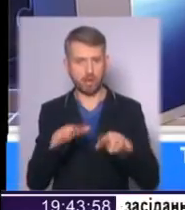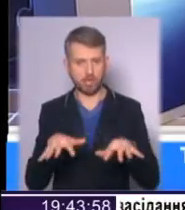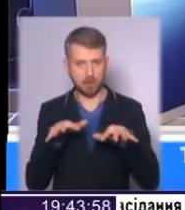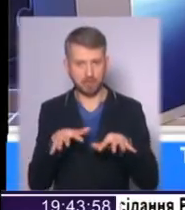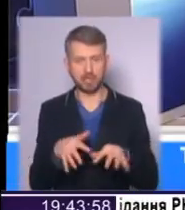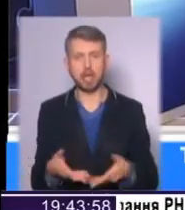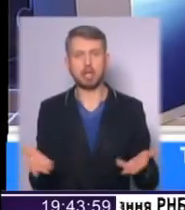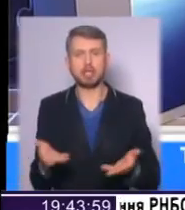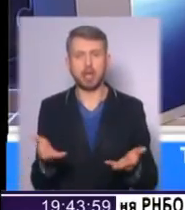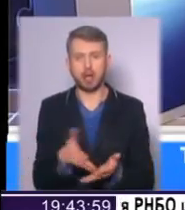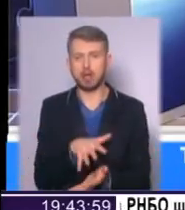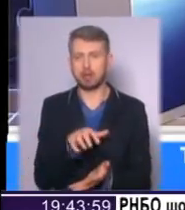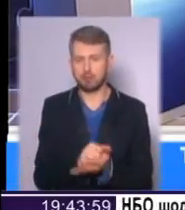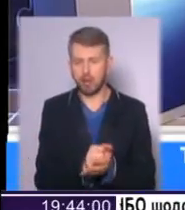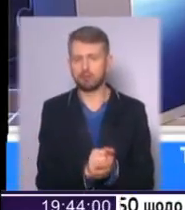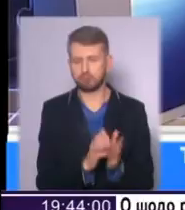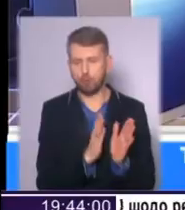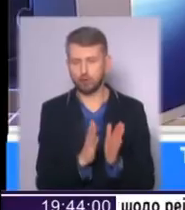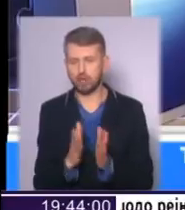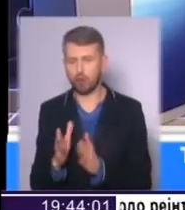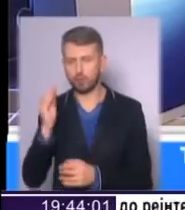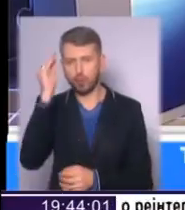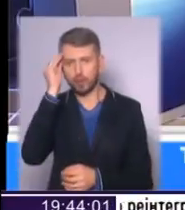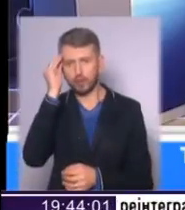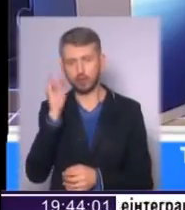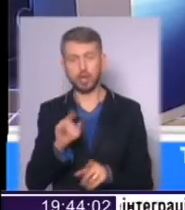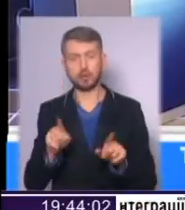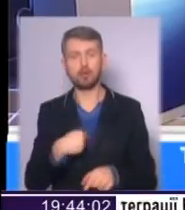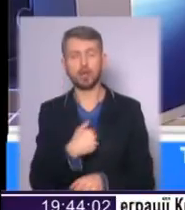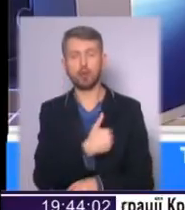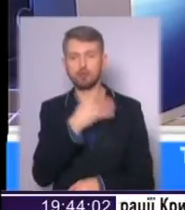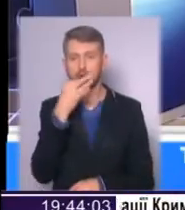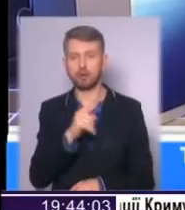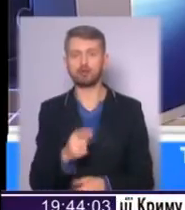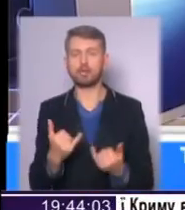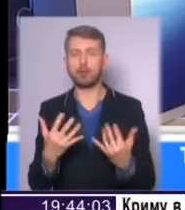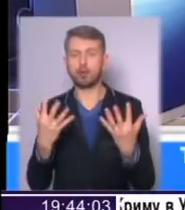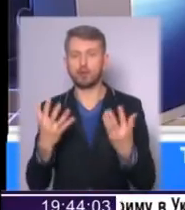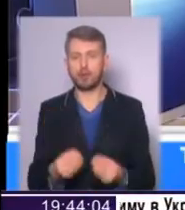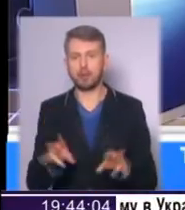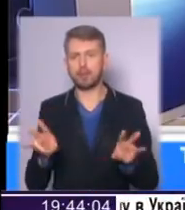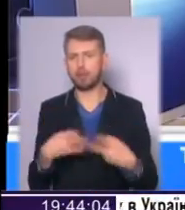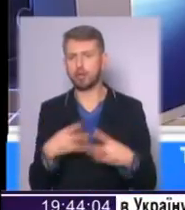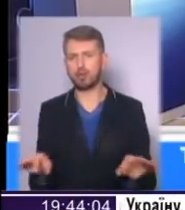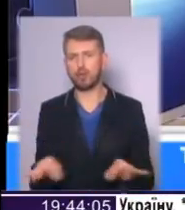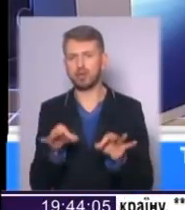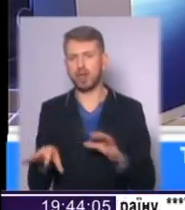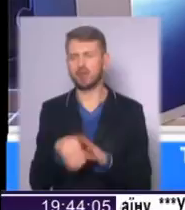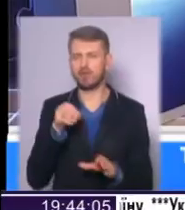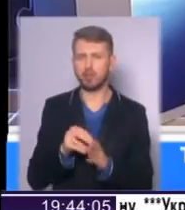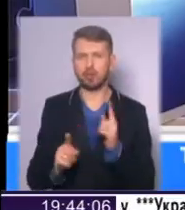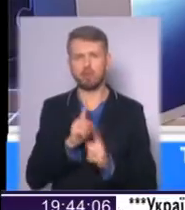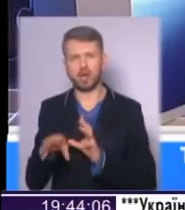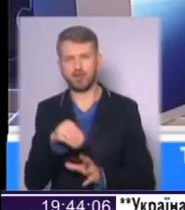яка займає послідовну позицію. І також я хочу сказати, що на сьогоднішній день не потрібно ніяких виборів,